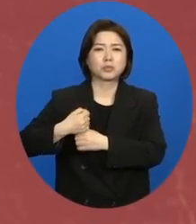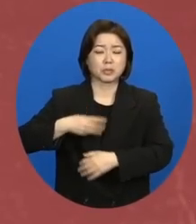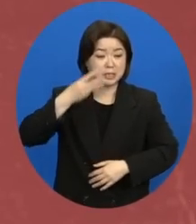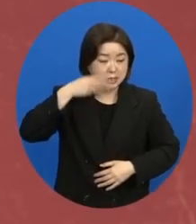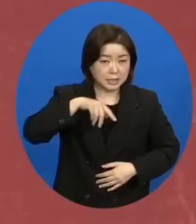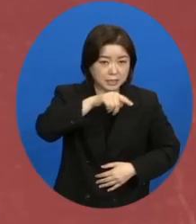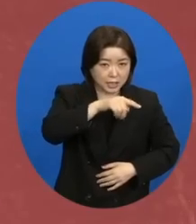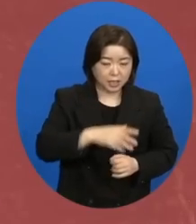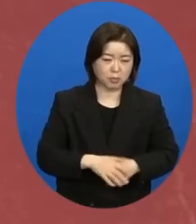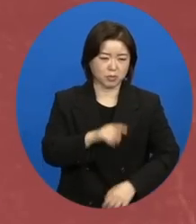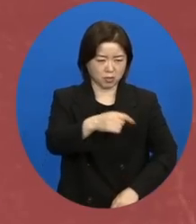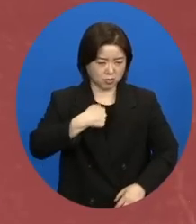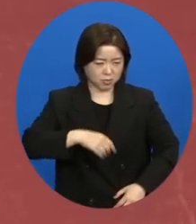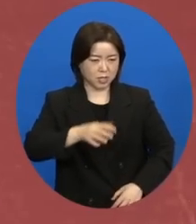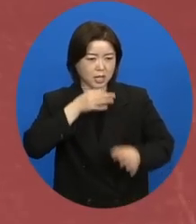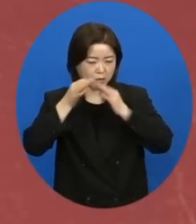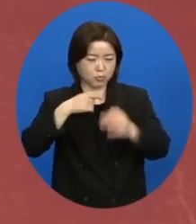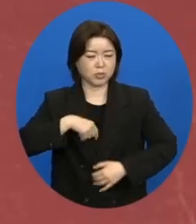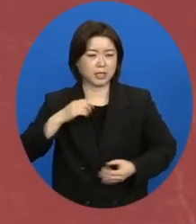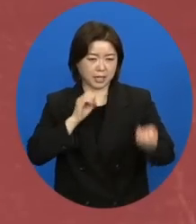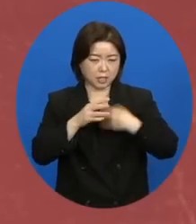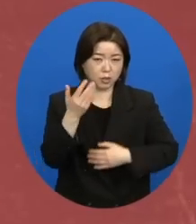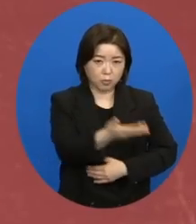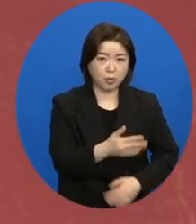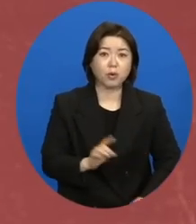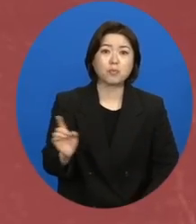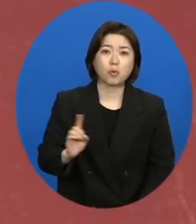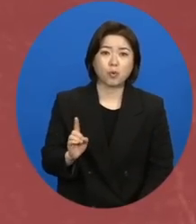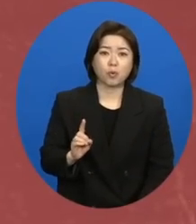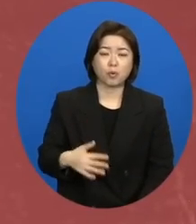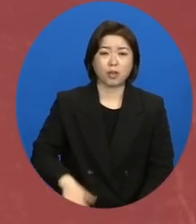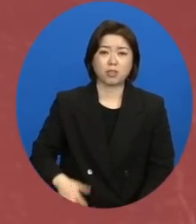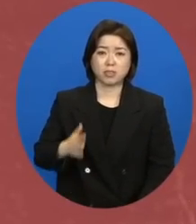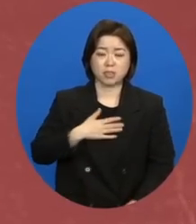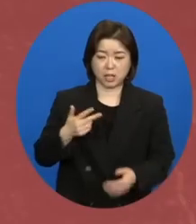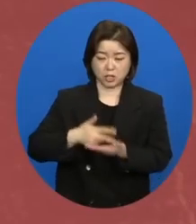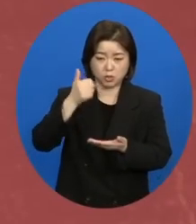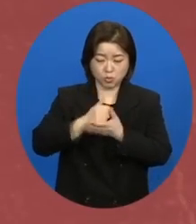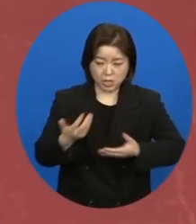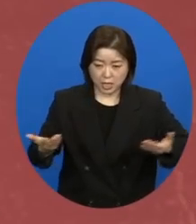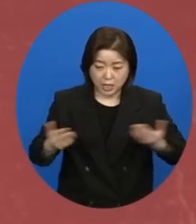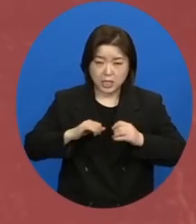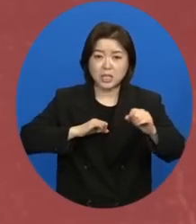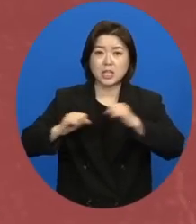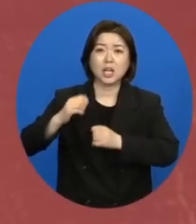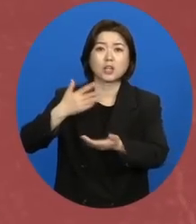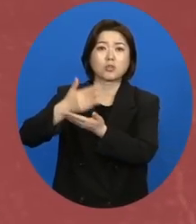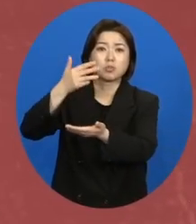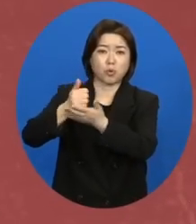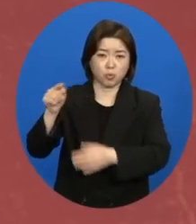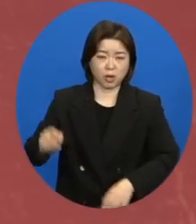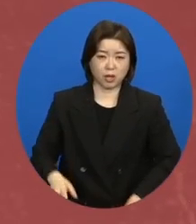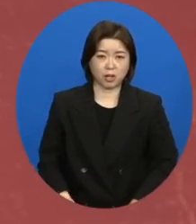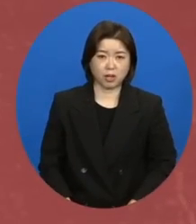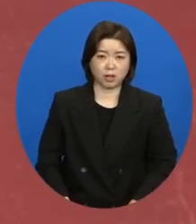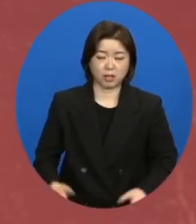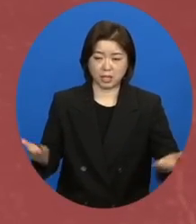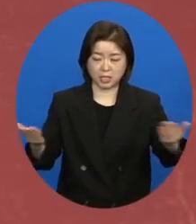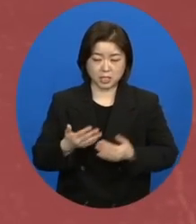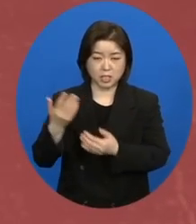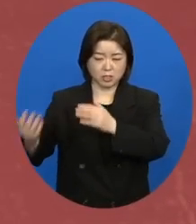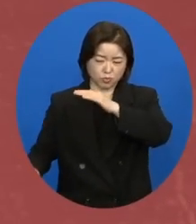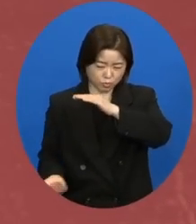내게 부르짖으라 내게 응답하겠고 그 앞이 뭡니까? 나는 여호와 일하는 여호와 일을 지어 성취하는